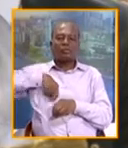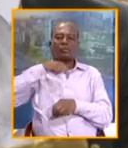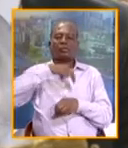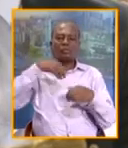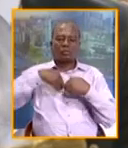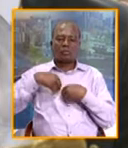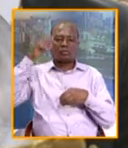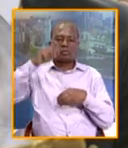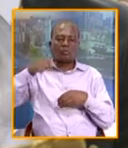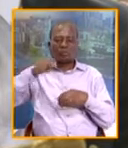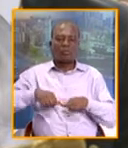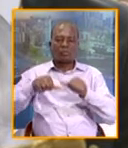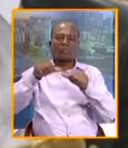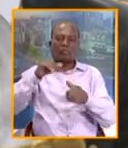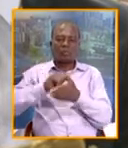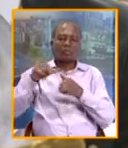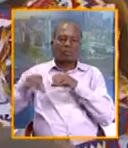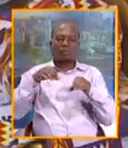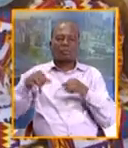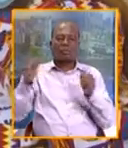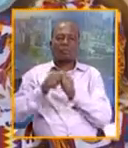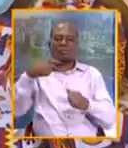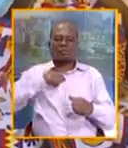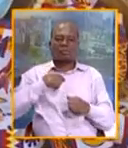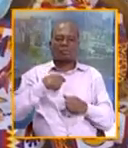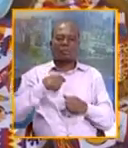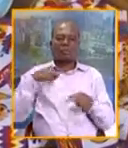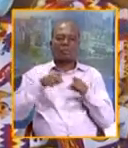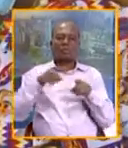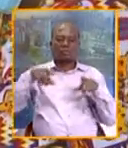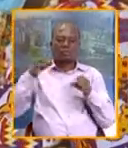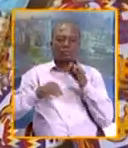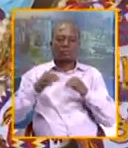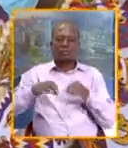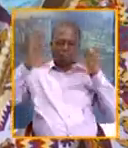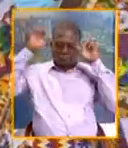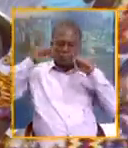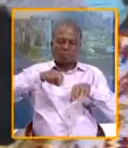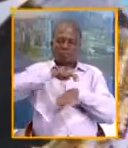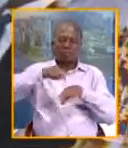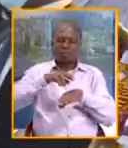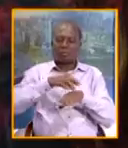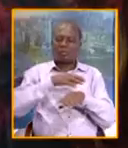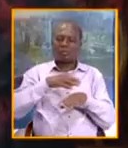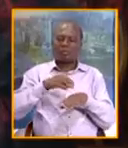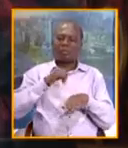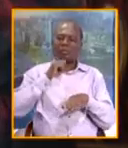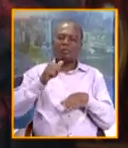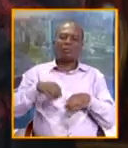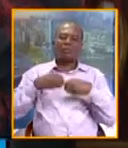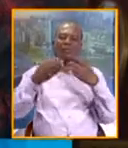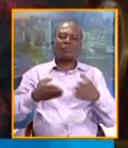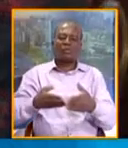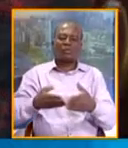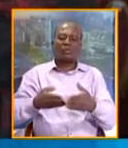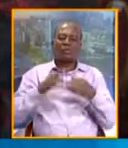continuer ce qu'il a entrepris à deux côtés même si le président de la république alassane ouattara n'a donné aucune réponse